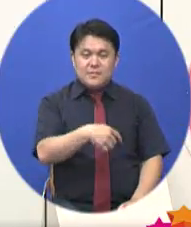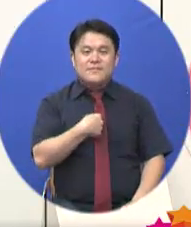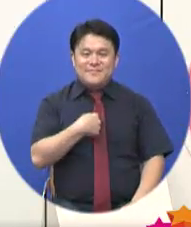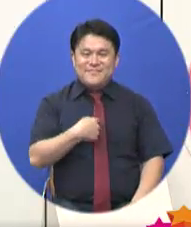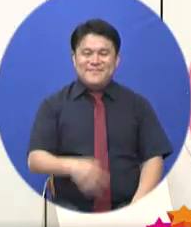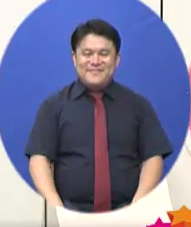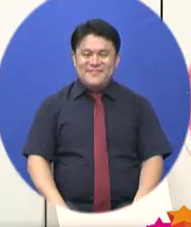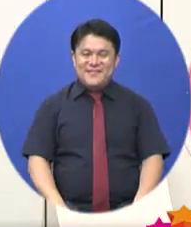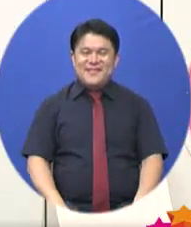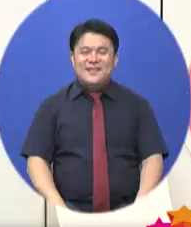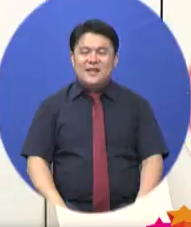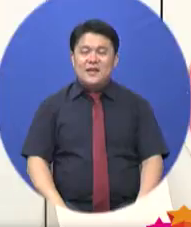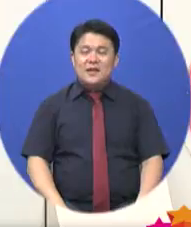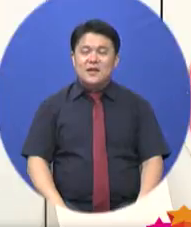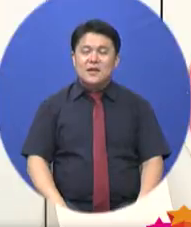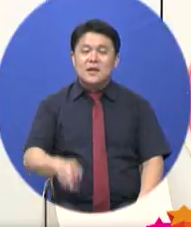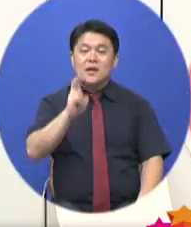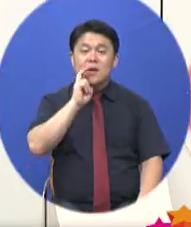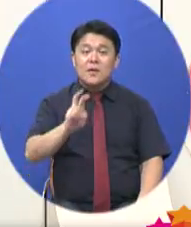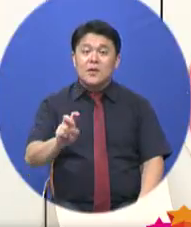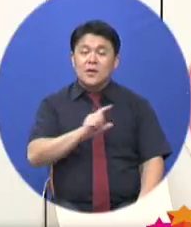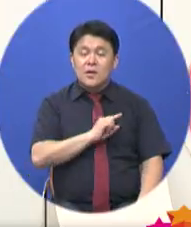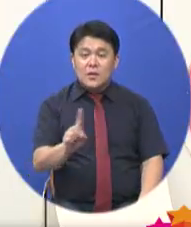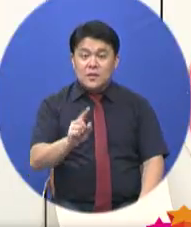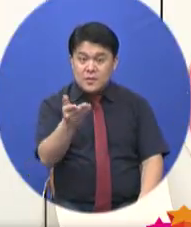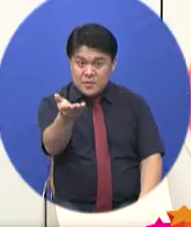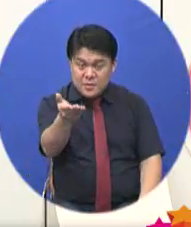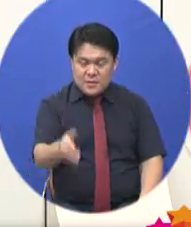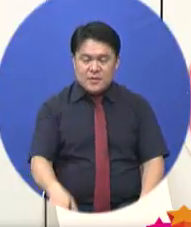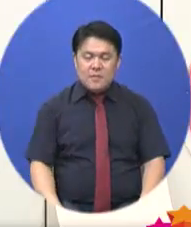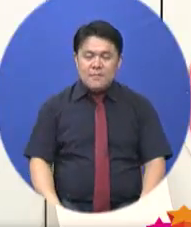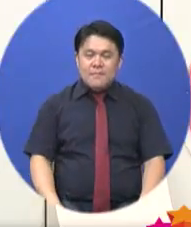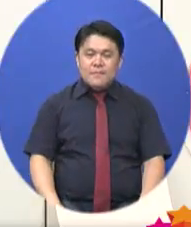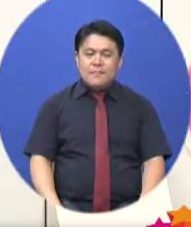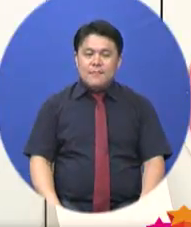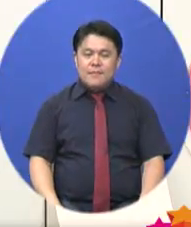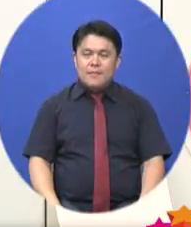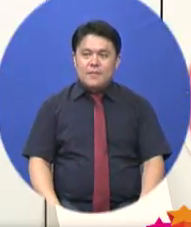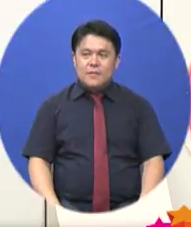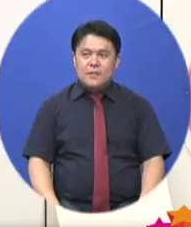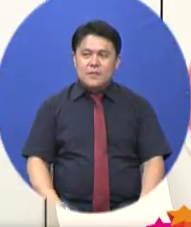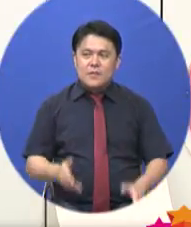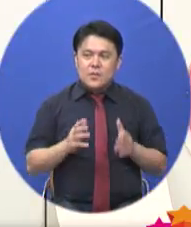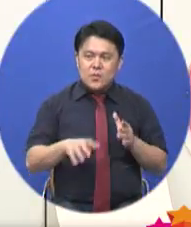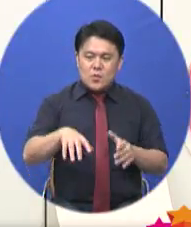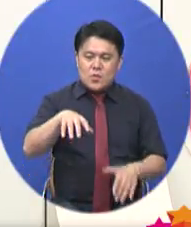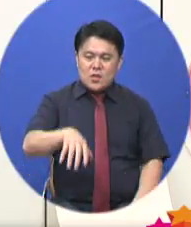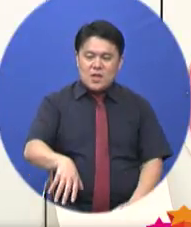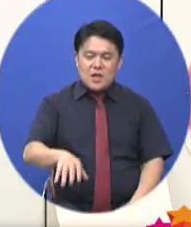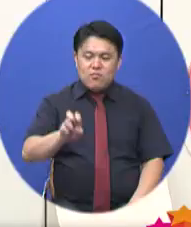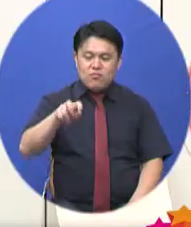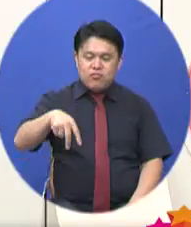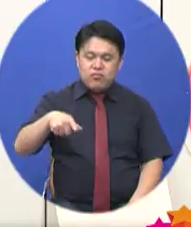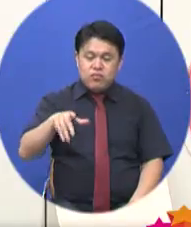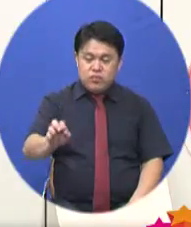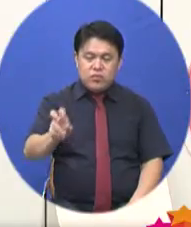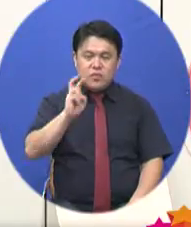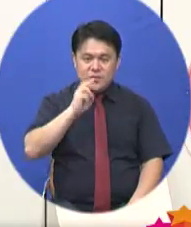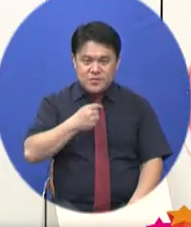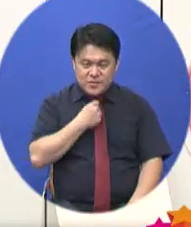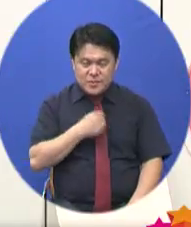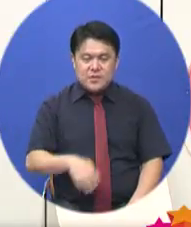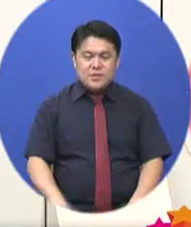계양구. 네. 오늘 부르실 노래는요? 오기태 씨의 고향무정인데요. 고향무정이 예예. 예.